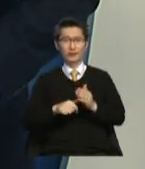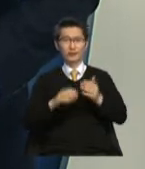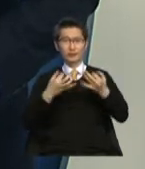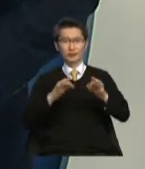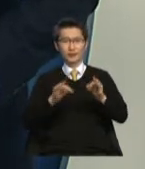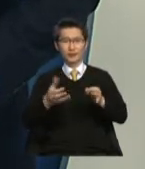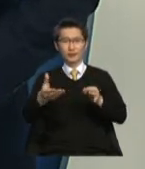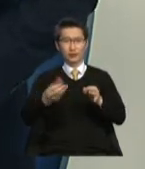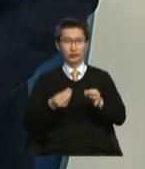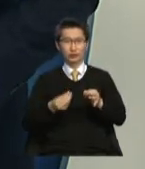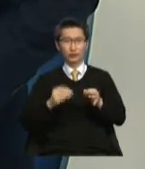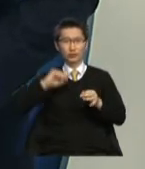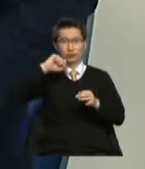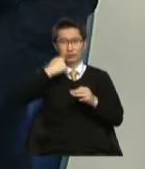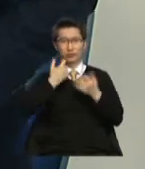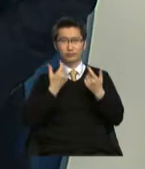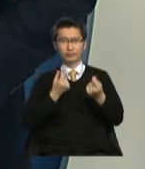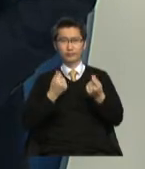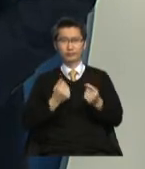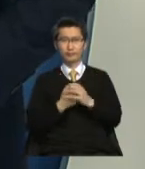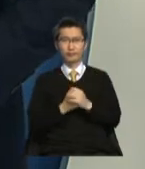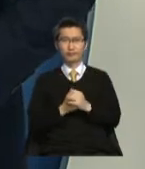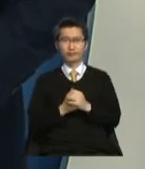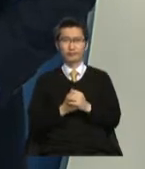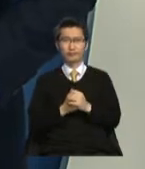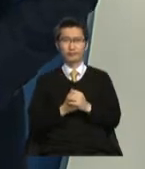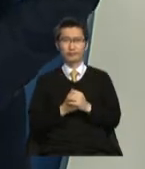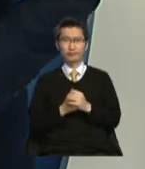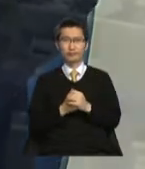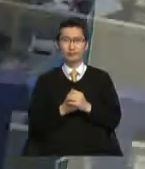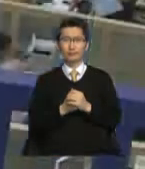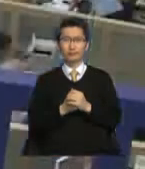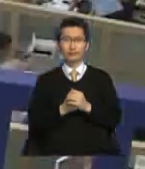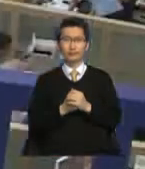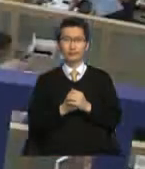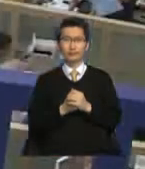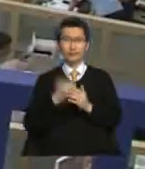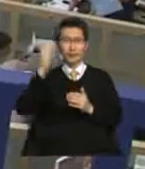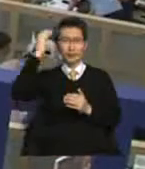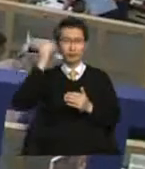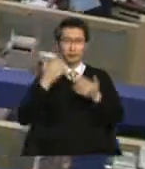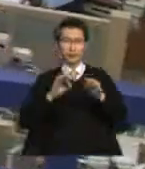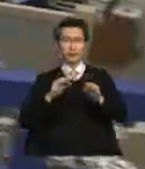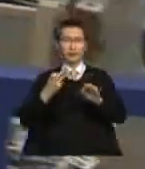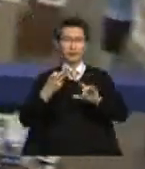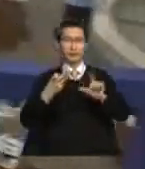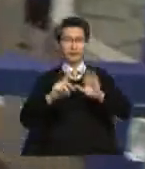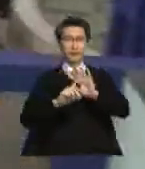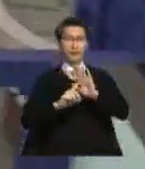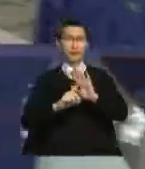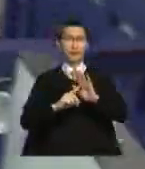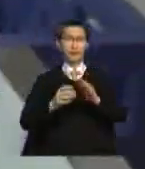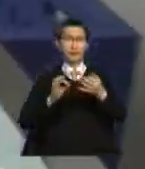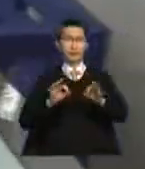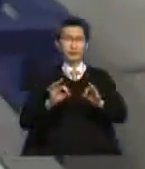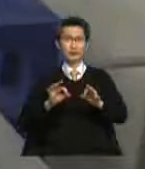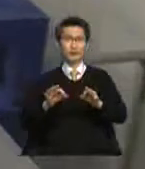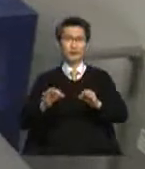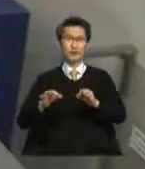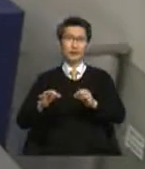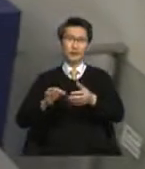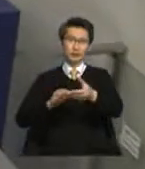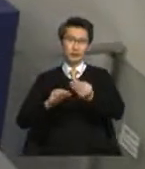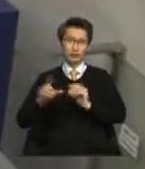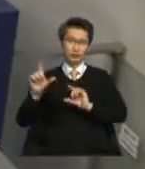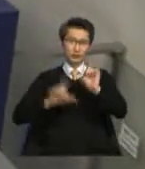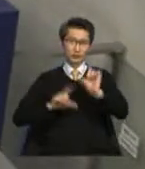대출 받기가 더 어려워질 수 있다는 전망이 나왔습니다 한국은행 23일 발표한 금융기관 대출